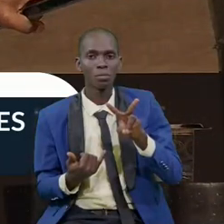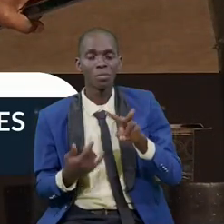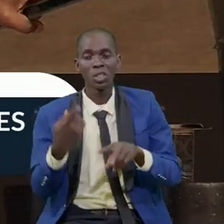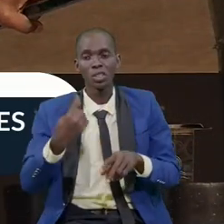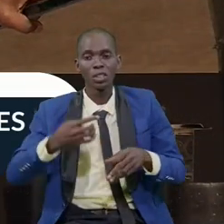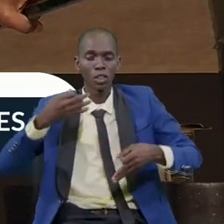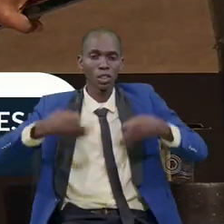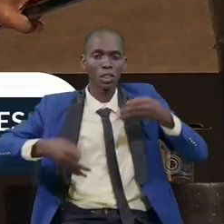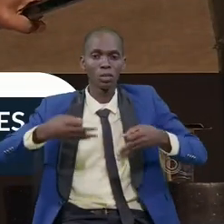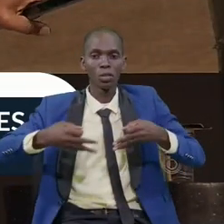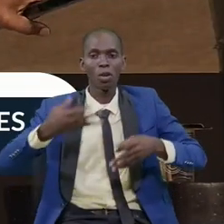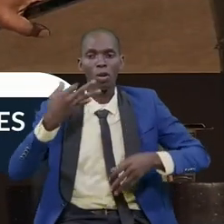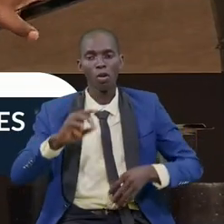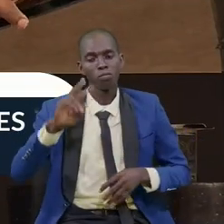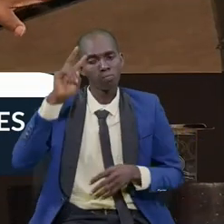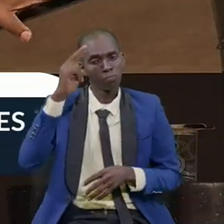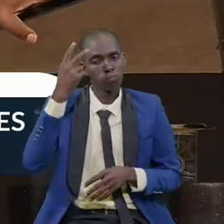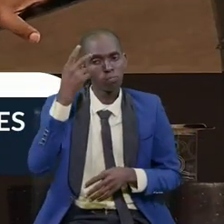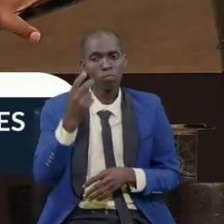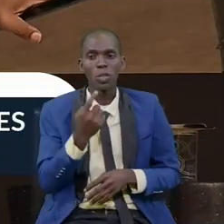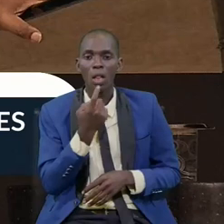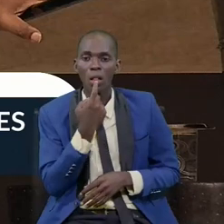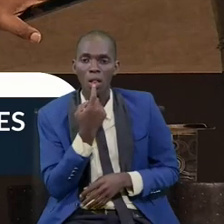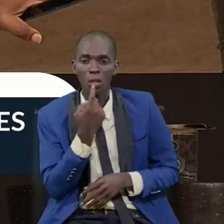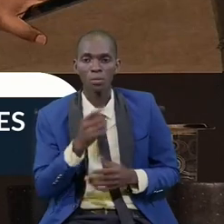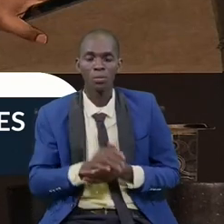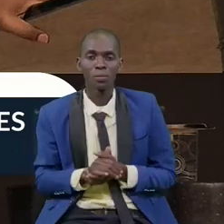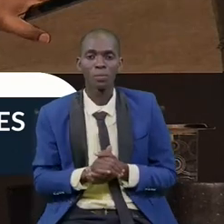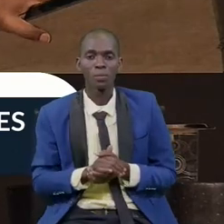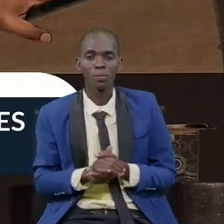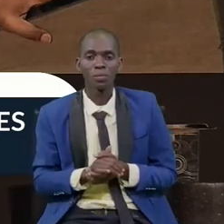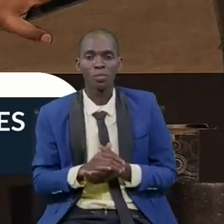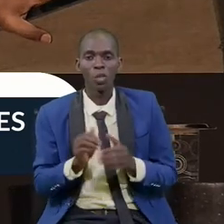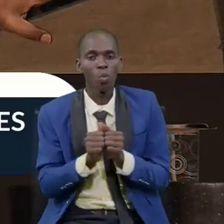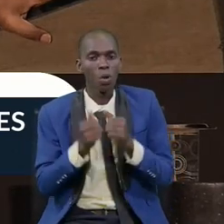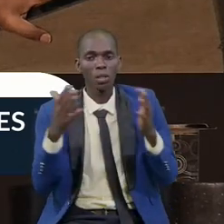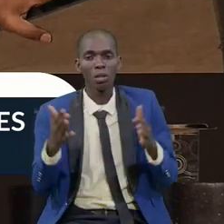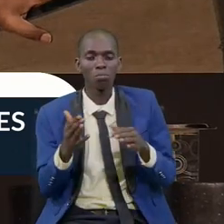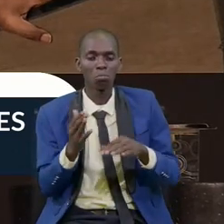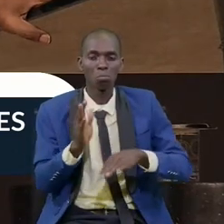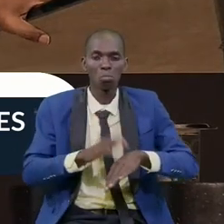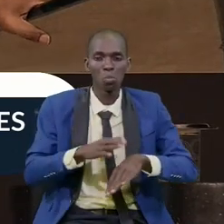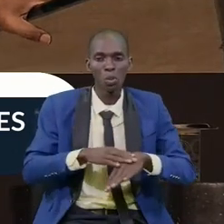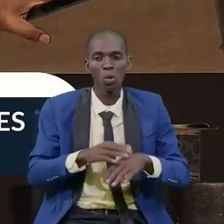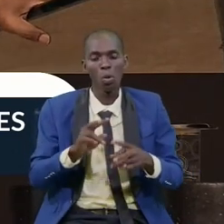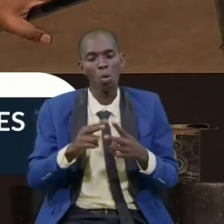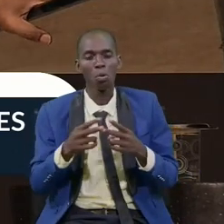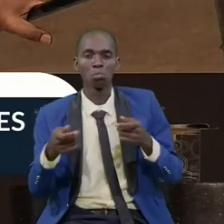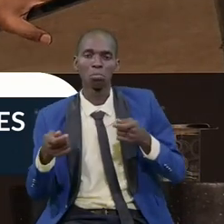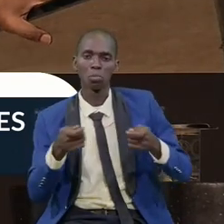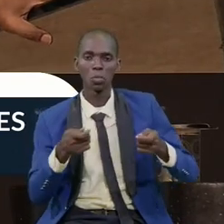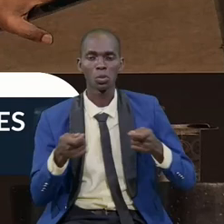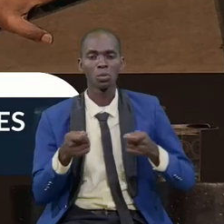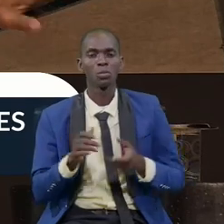la condamnation des langues mal utilisées sans prudence ou